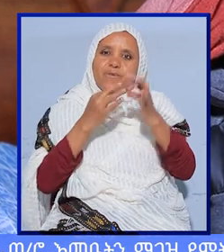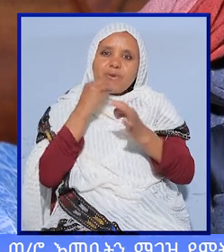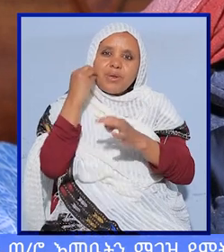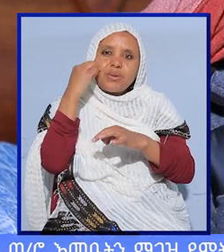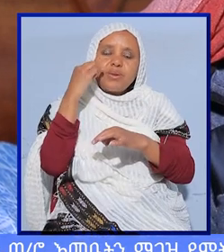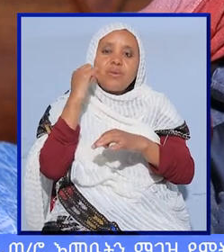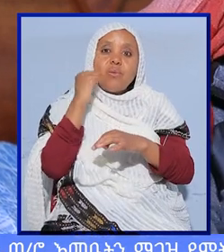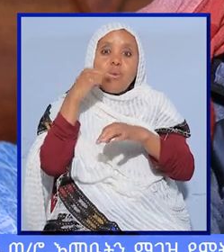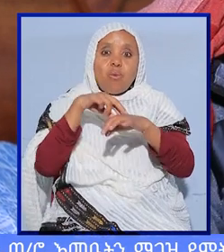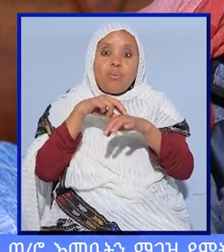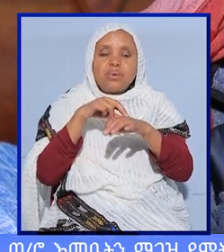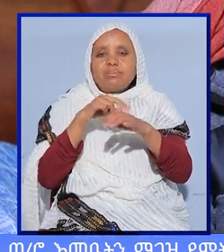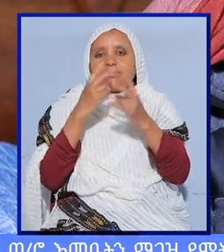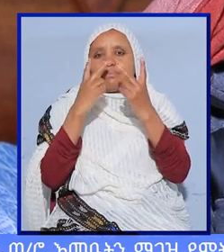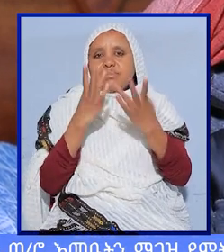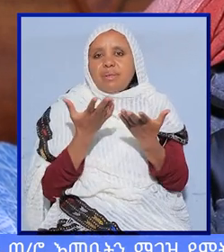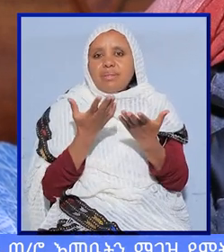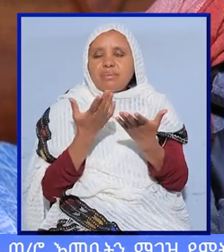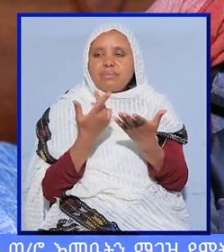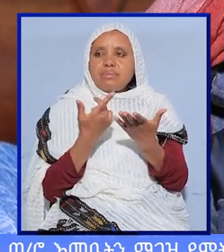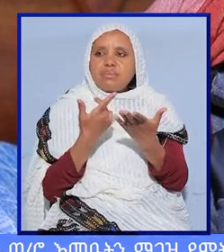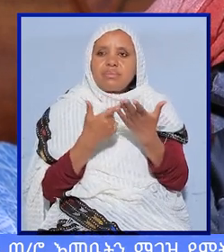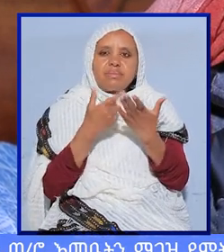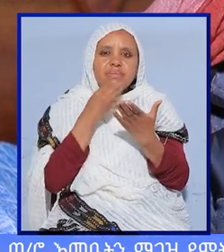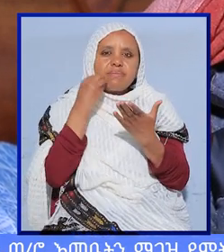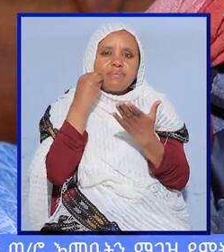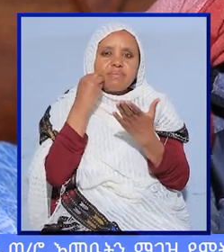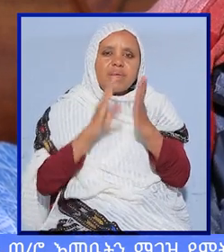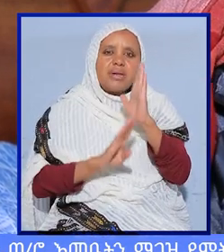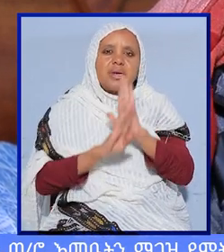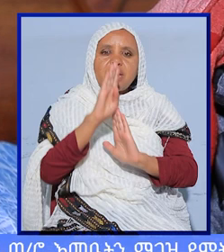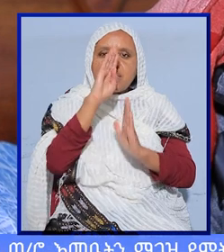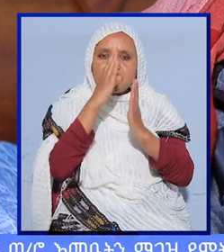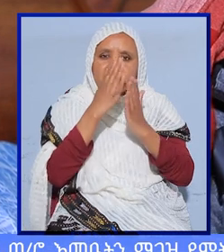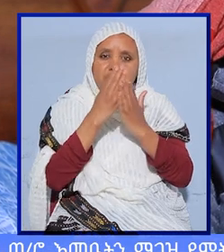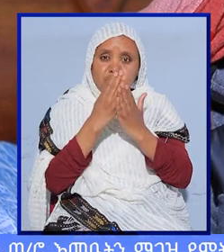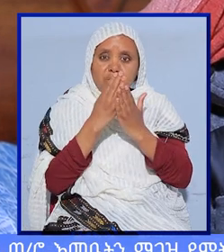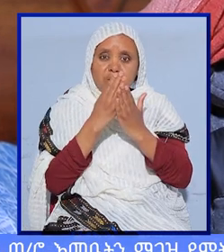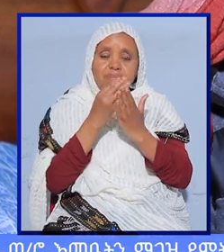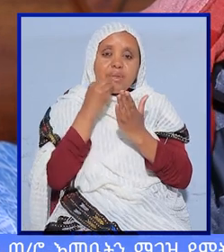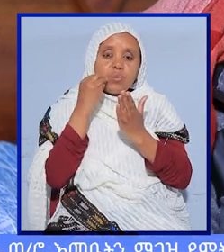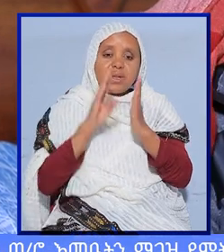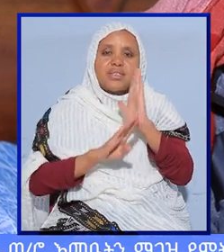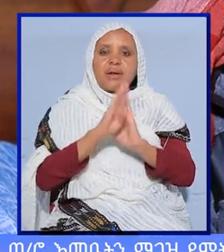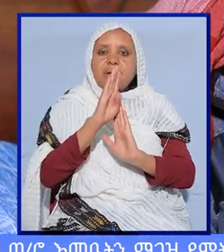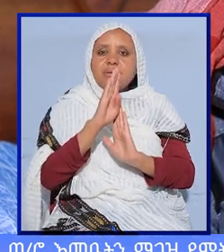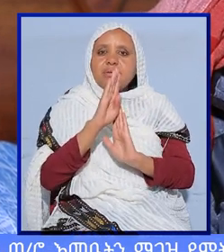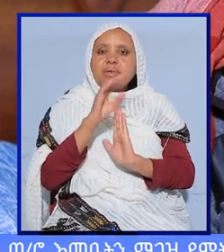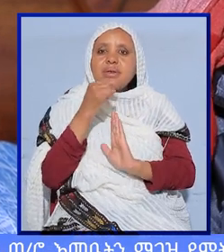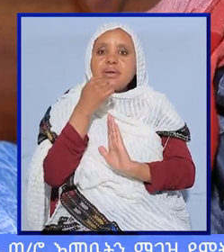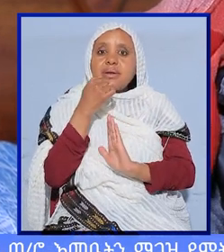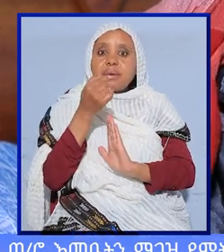ቆይ ተናገሩት እንጂ ቤት ያሳደገቻት ልጅ ናት። እንኳን ያ ራሱ ምን ያህል